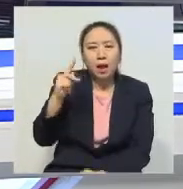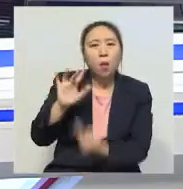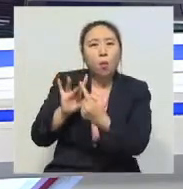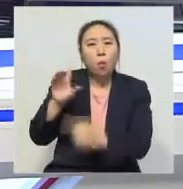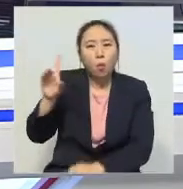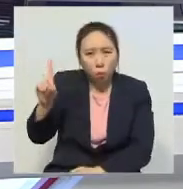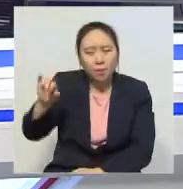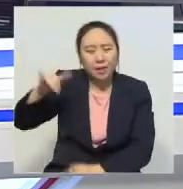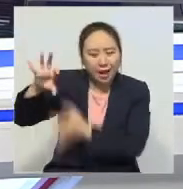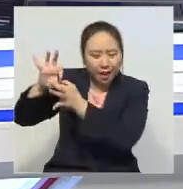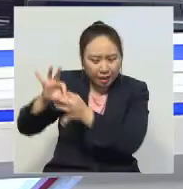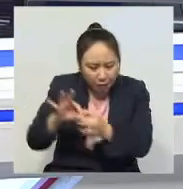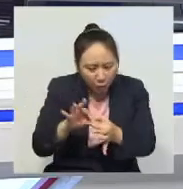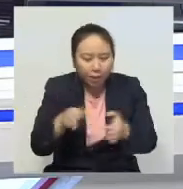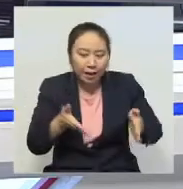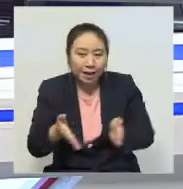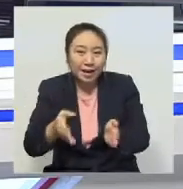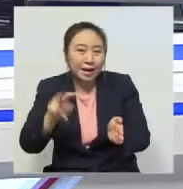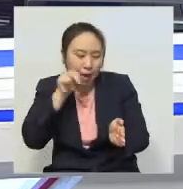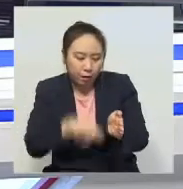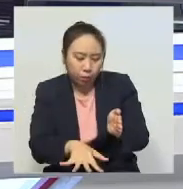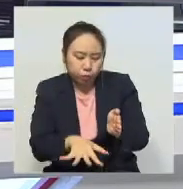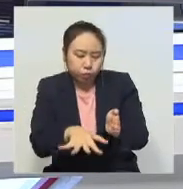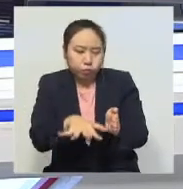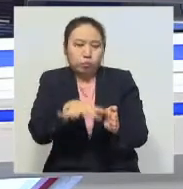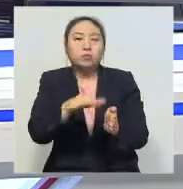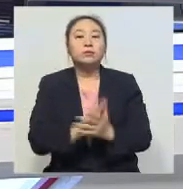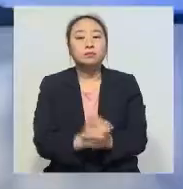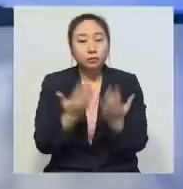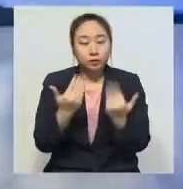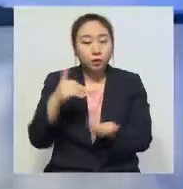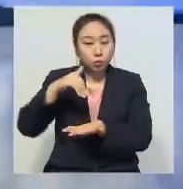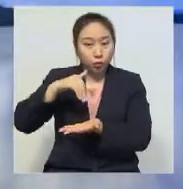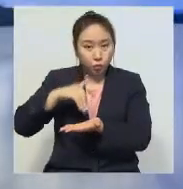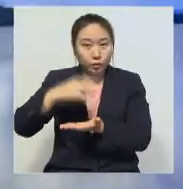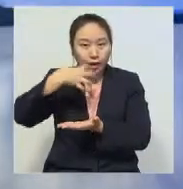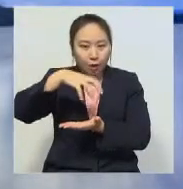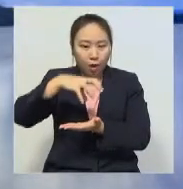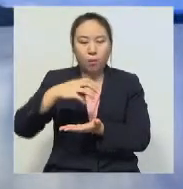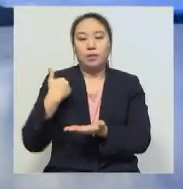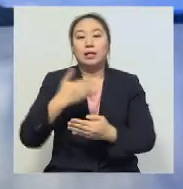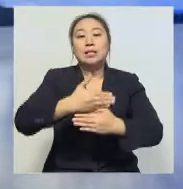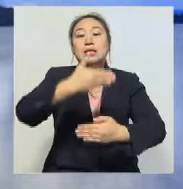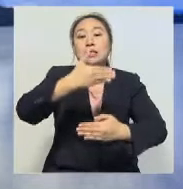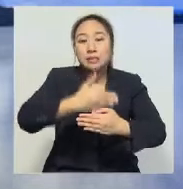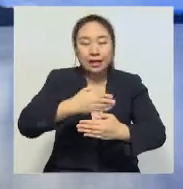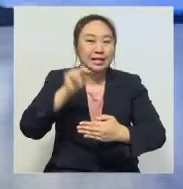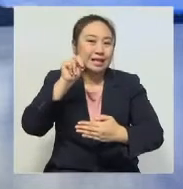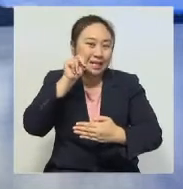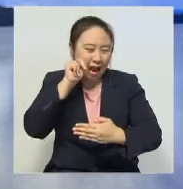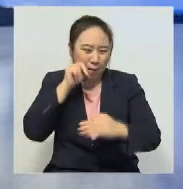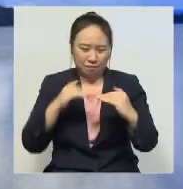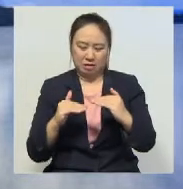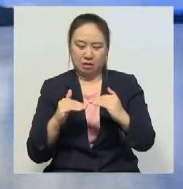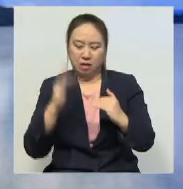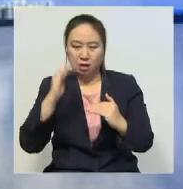ายๆพื้นที่มีระดับน้ำที่สูงขึ้นค่ะโดยศูนย์เฉพาะกิจชั่วคราวในภาวะวิกฤตรายงานว่าเขื่อนที่มีระดับน้ำเกินเกณฑ์ควบ